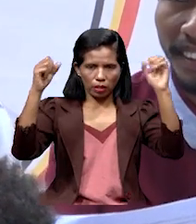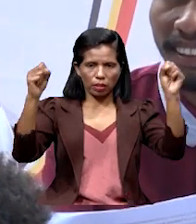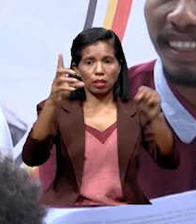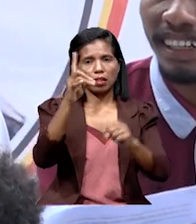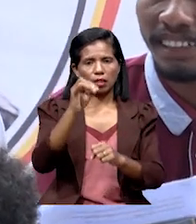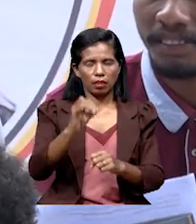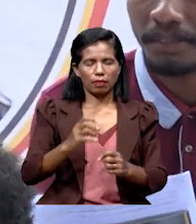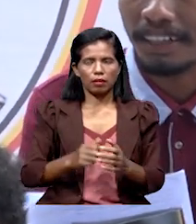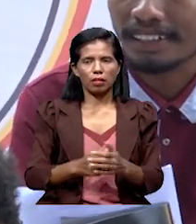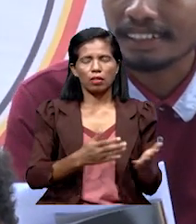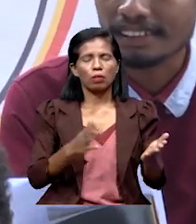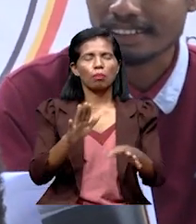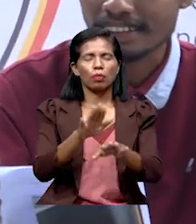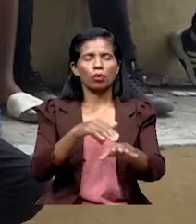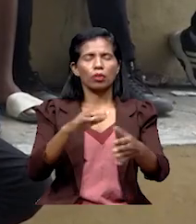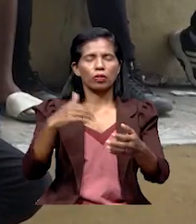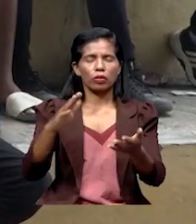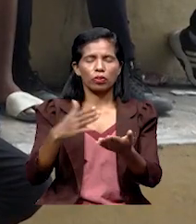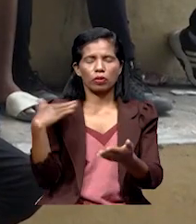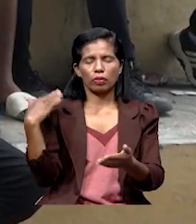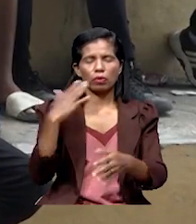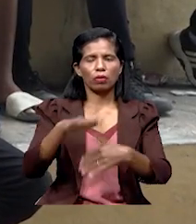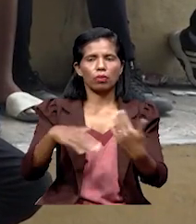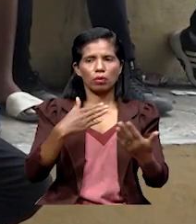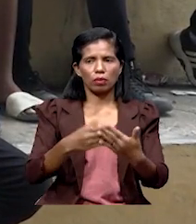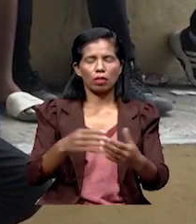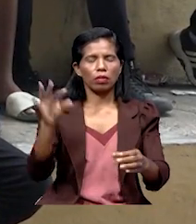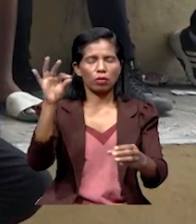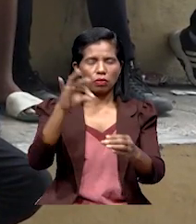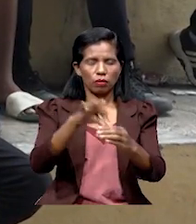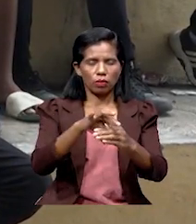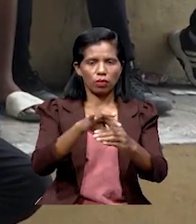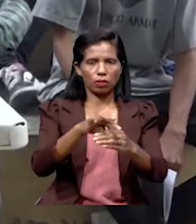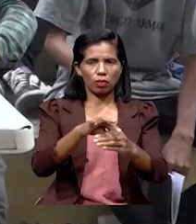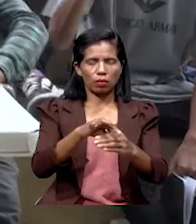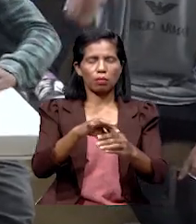Nomos se mobiliza juventud di hotu ia teritori nasional atau fo votus ba kandidatu Tenente